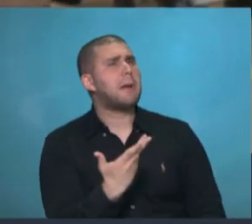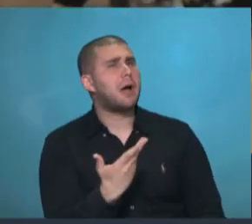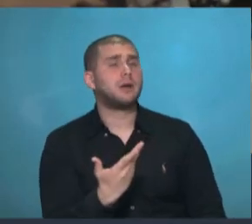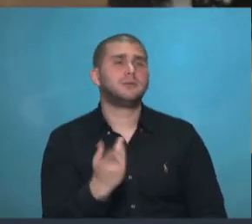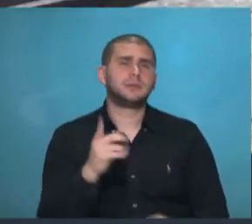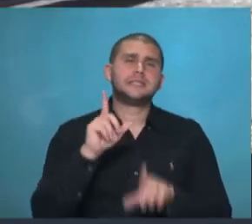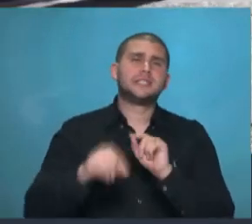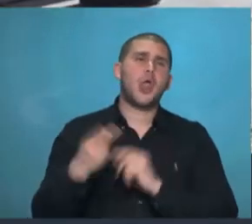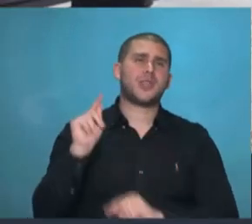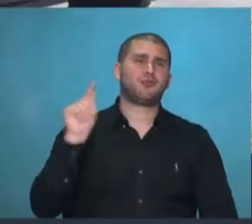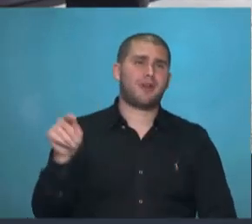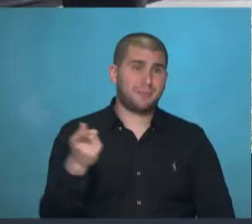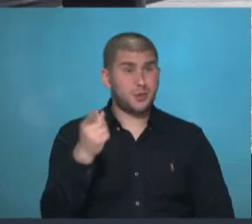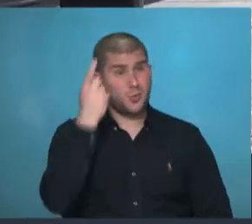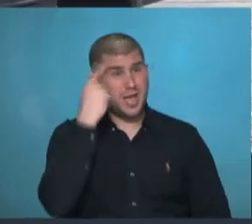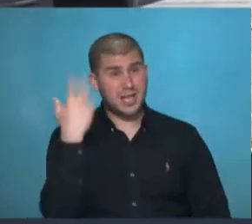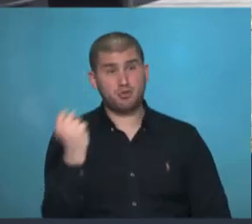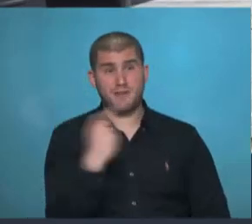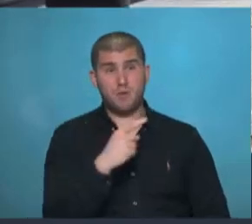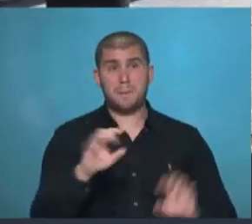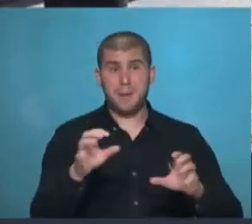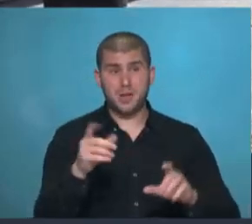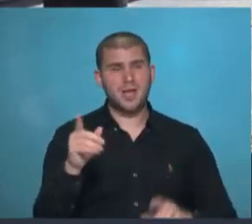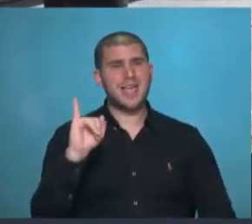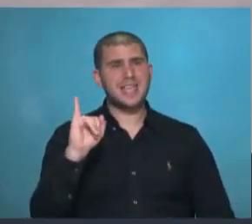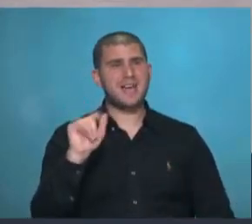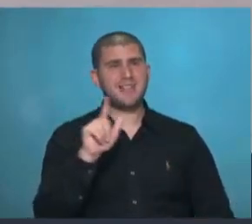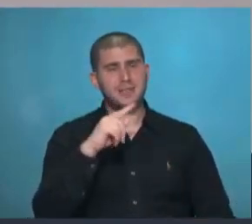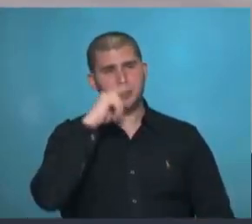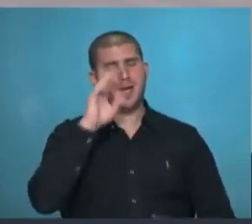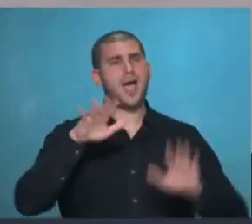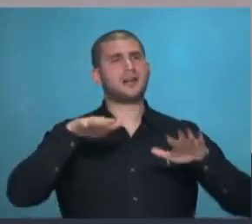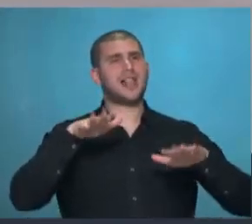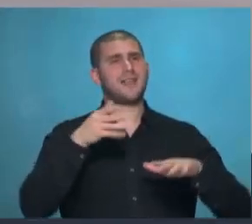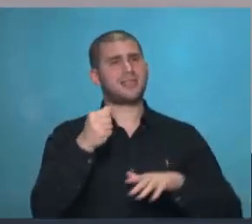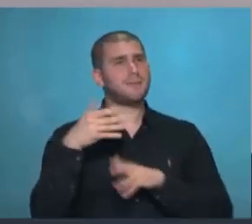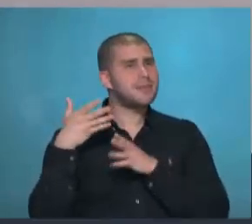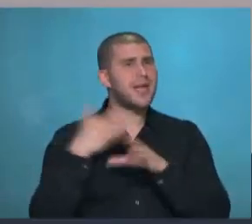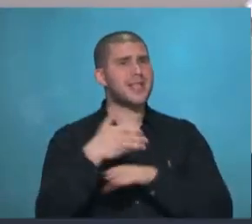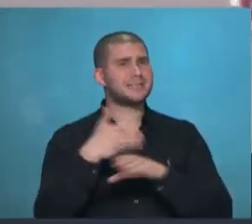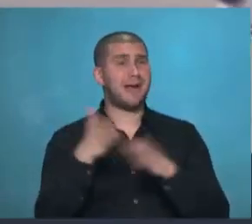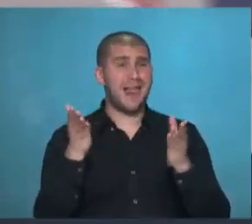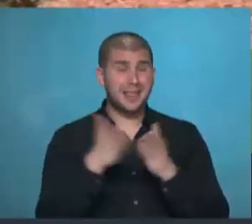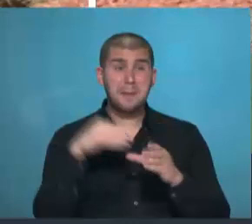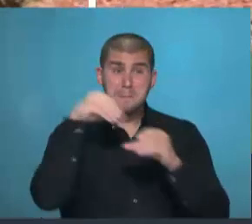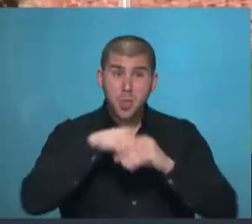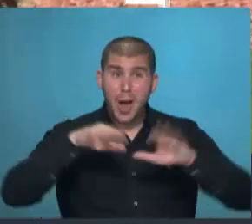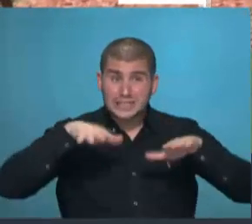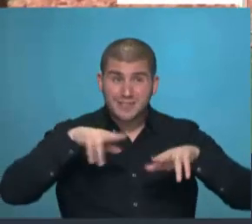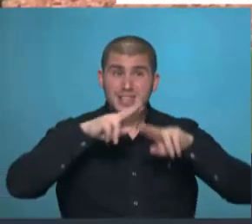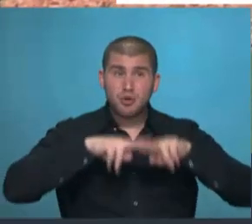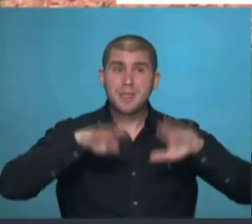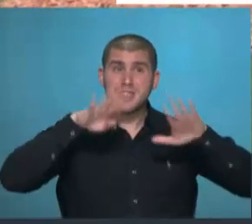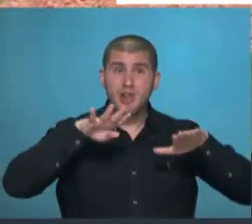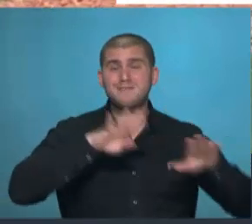יותר זול. אתה יודע, היה שבוע ברדיו, יריב לוין התגאה ש10,000 תיירים נכנסים לאילת. אז מתוך ה-10,000, 9,000